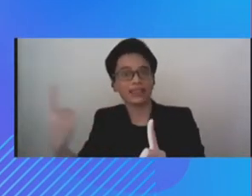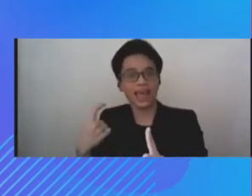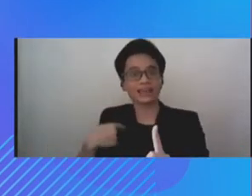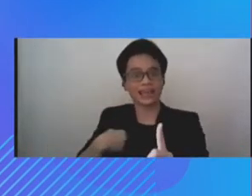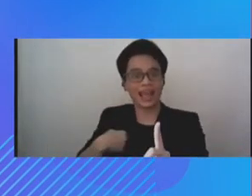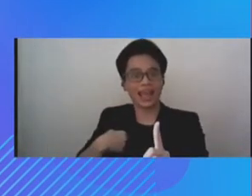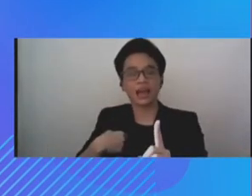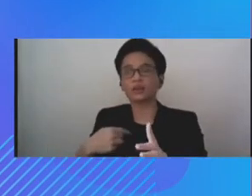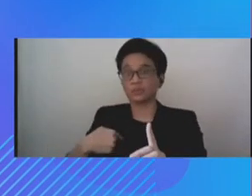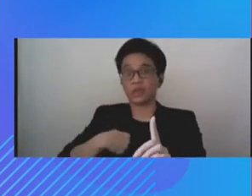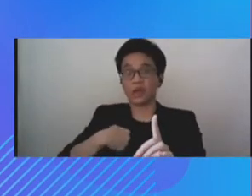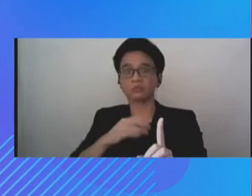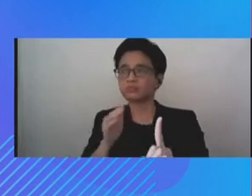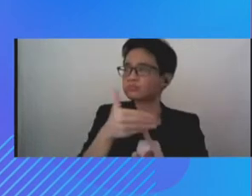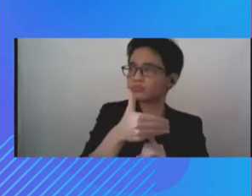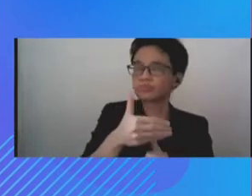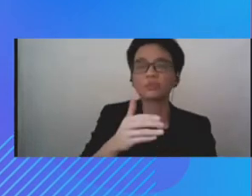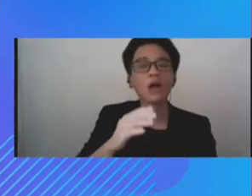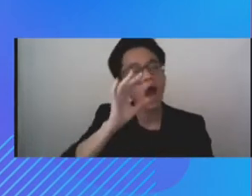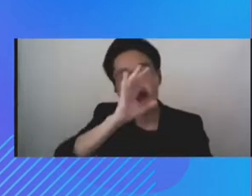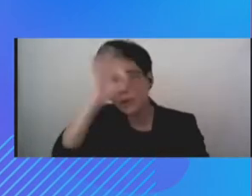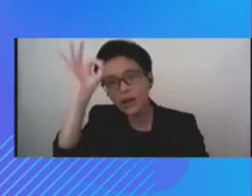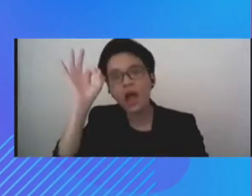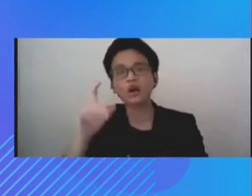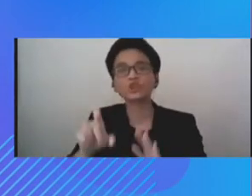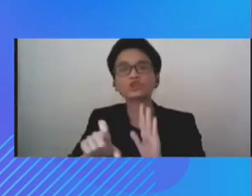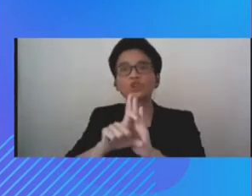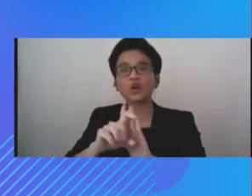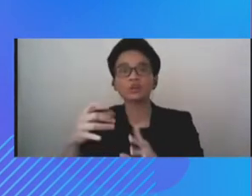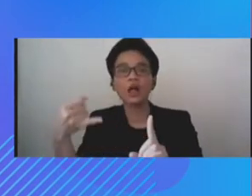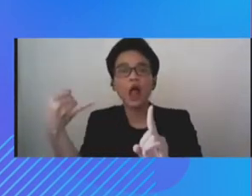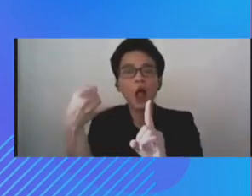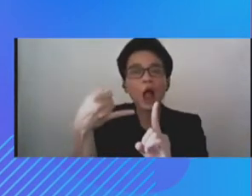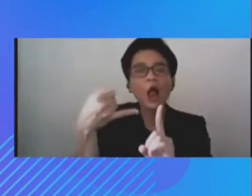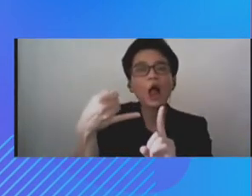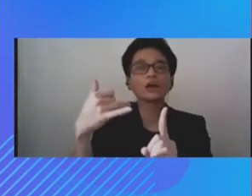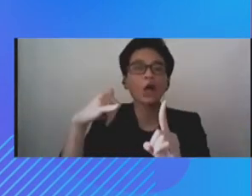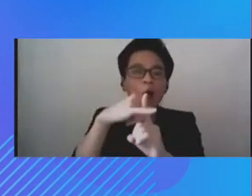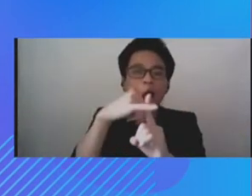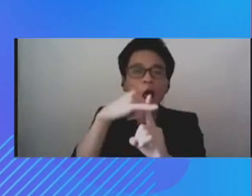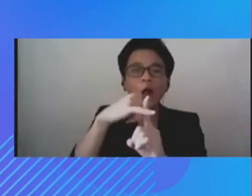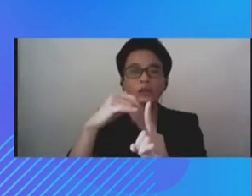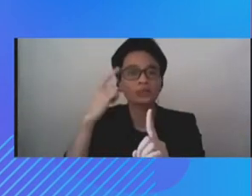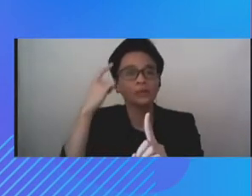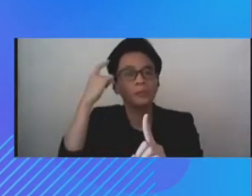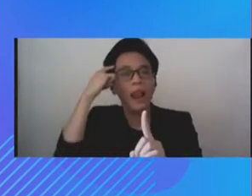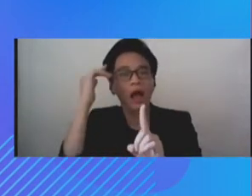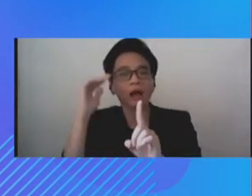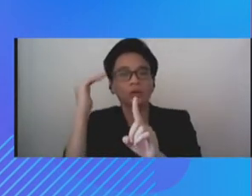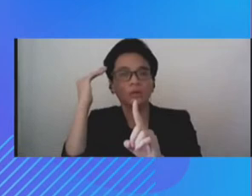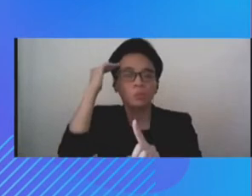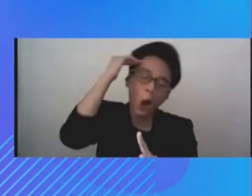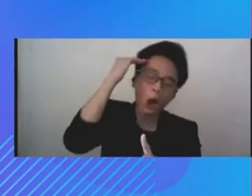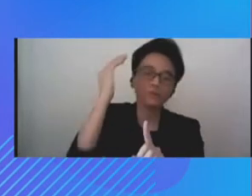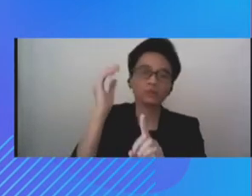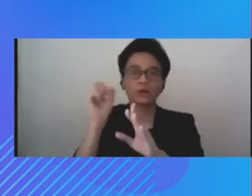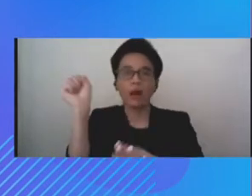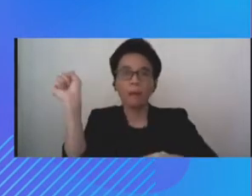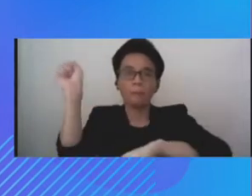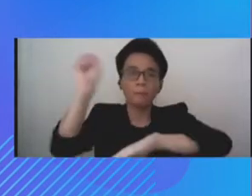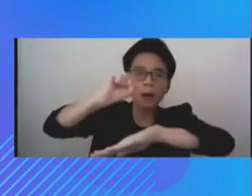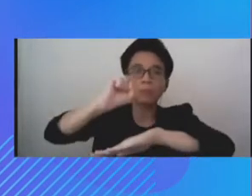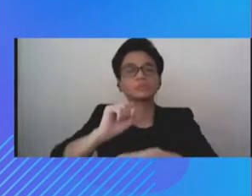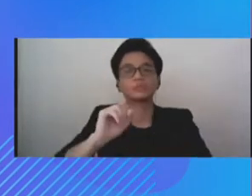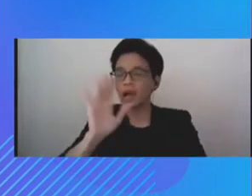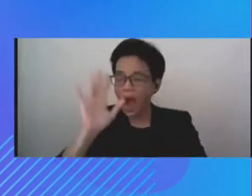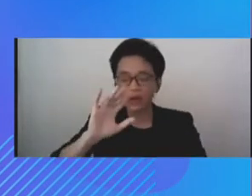membela anak saya ketika misalnya dia dijahilin, sepanjang itu tidak ada hubungannya dengan kepala ya, artinya dia sampai jatuh kepalanya yang terbentur